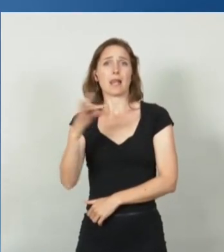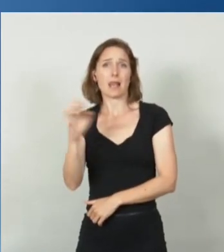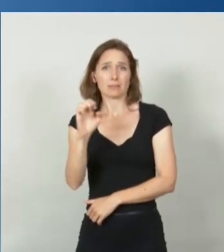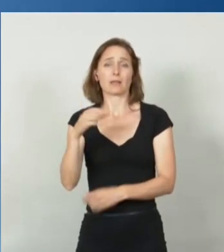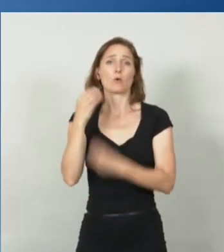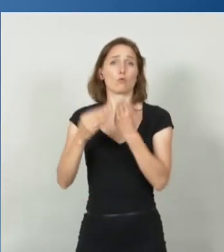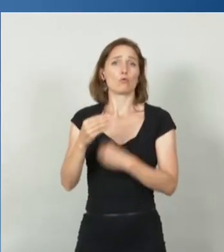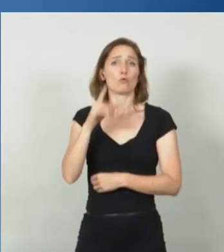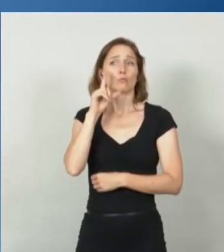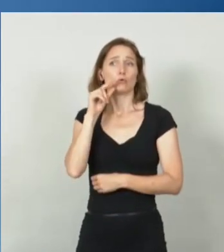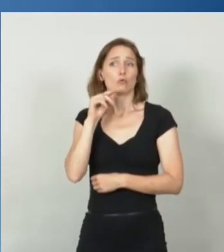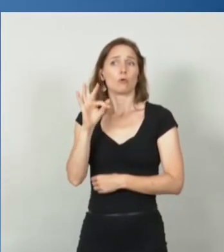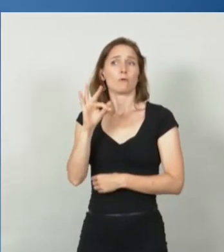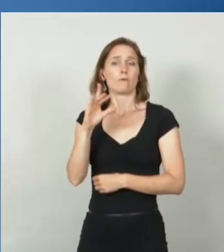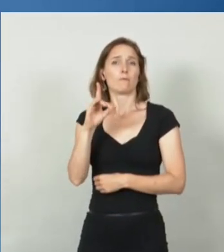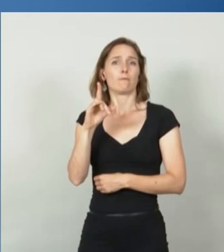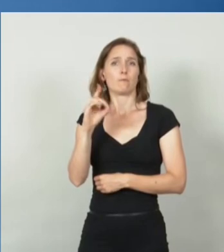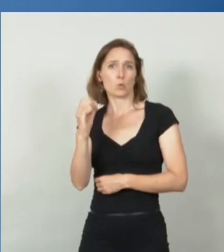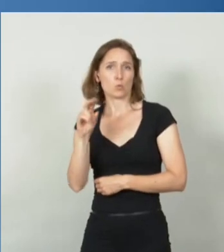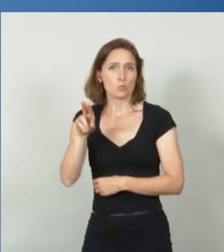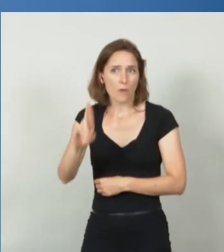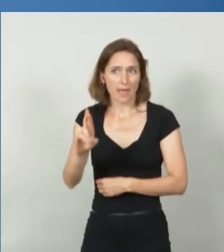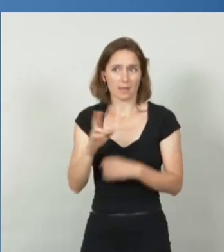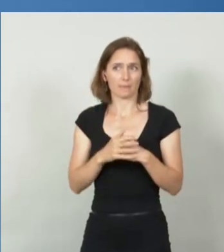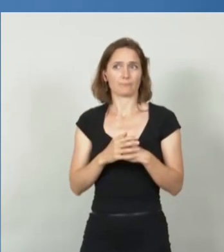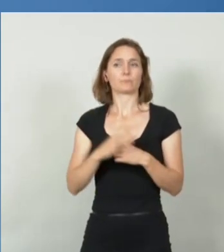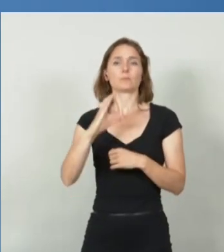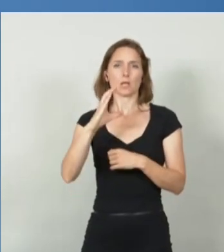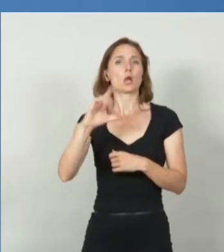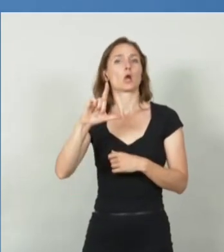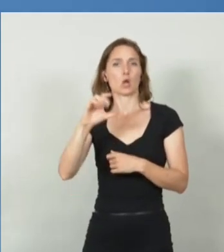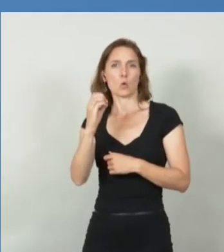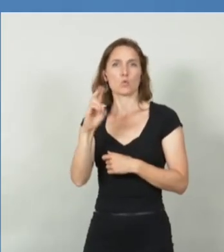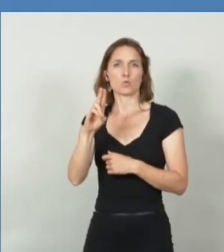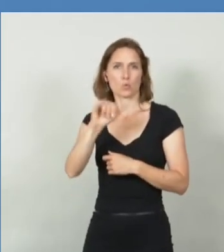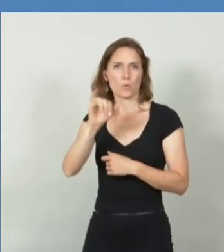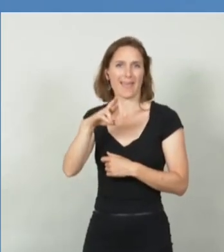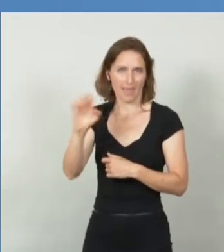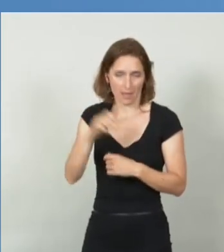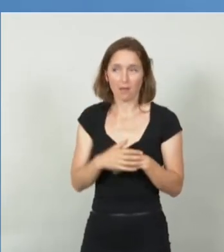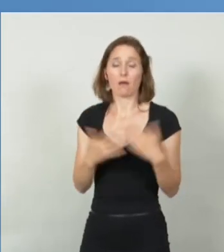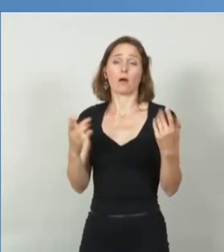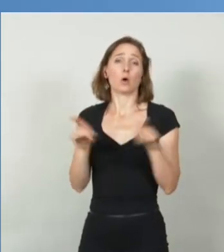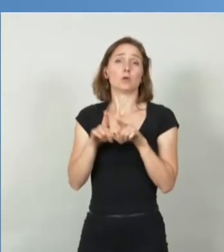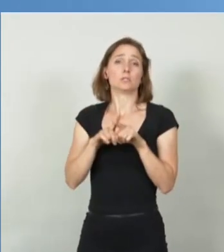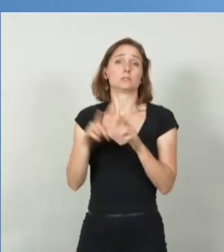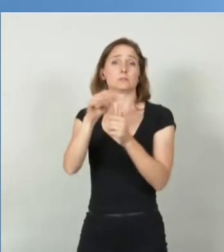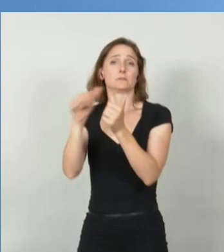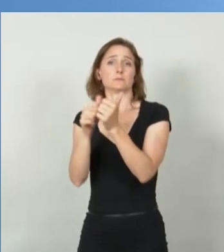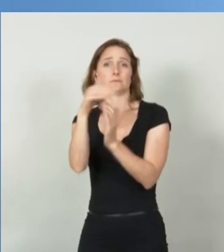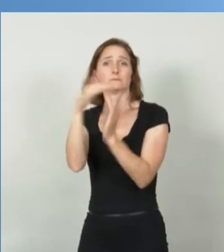j'ai participé aux ateliers et puis avec la métropole en période en personne de Sophie le mousse vice-présidente nous étions